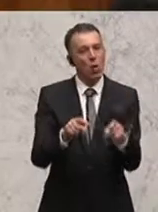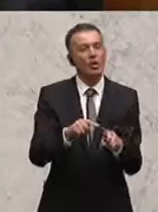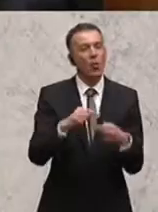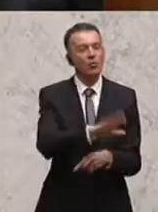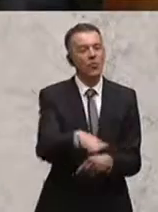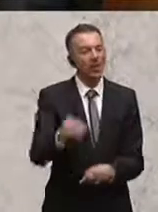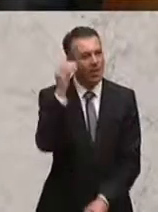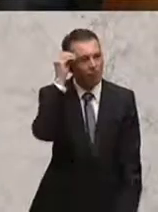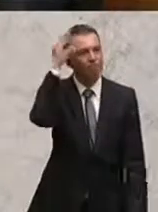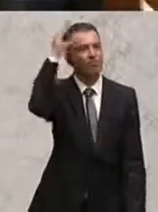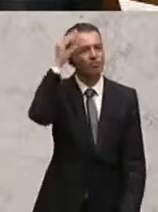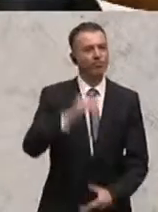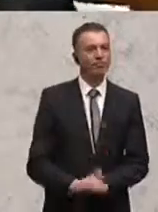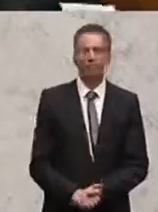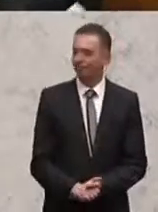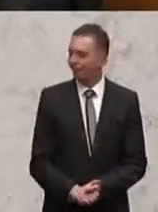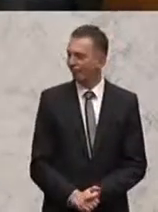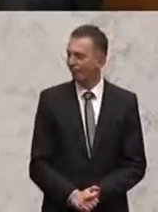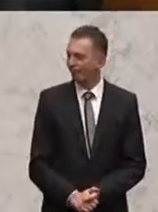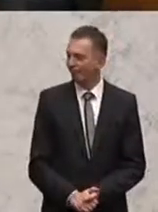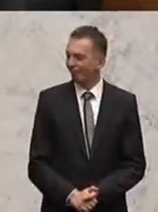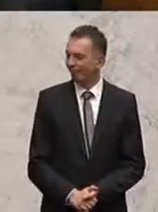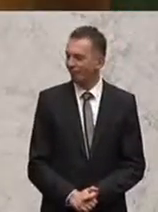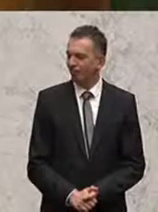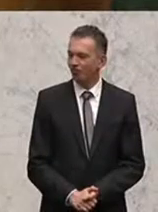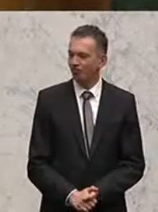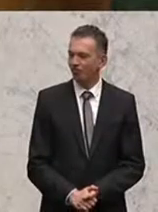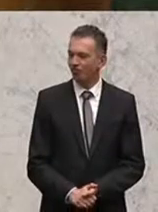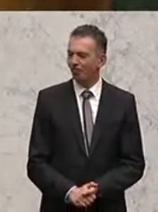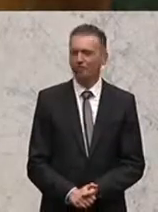Argumentiert Harald Walser, der Bildungssprecher der Grünen. Ich